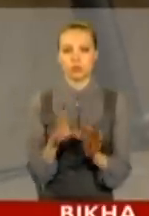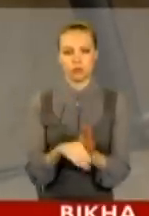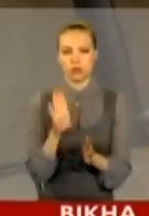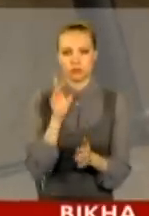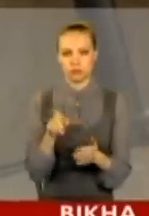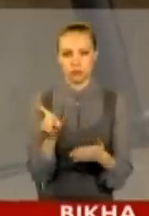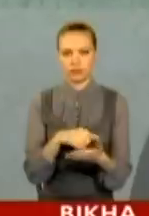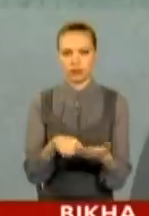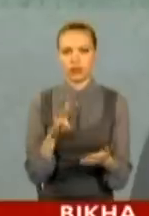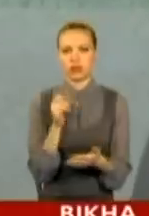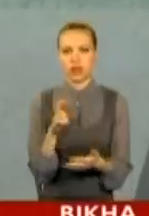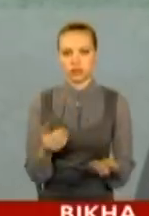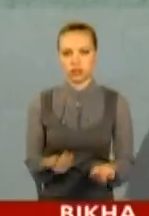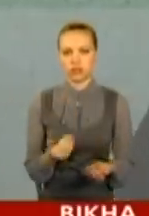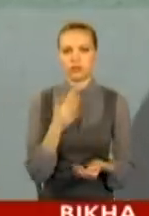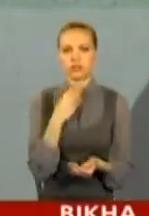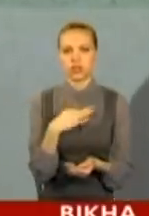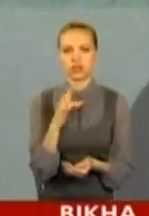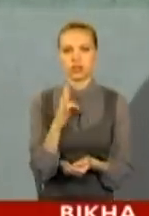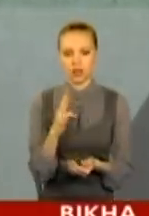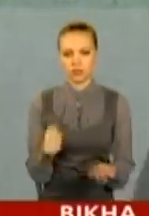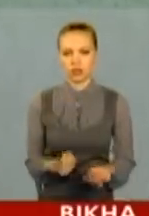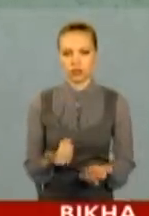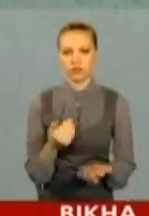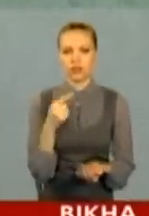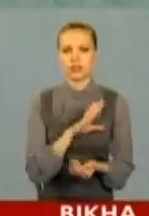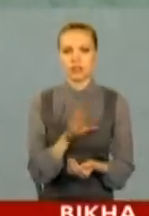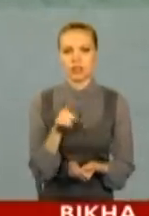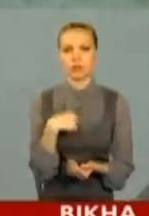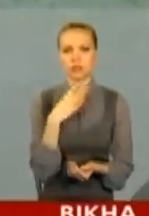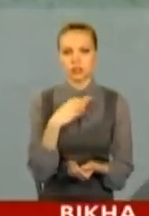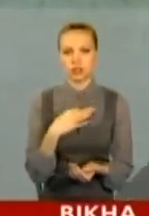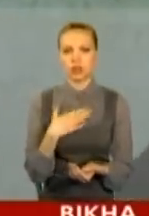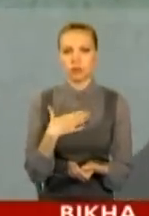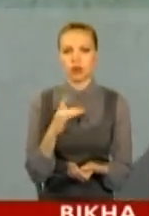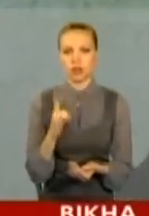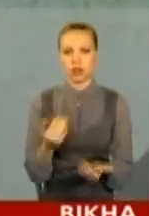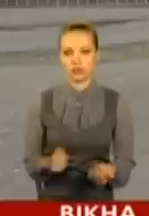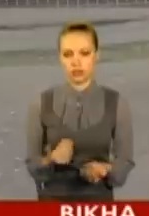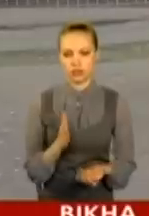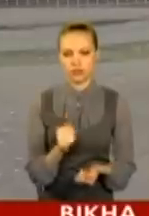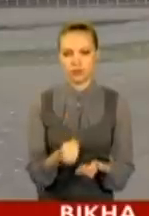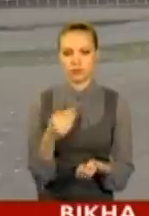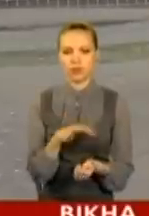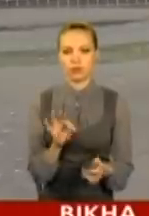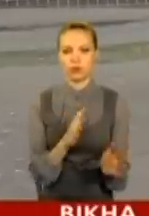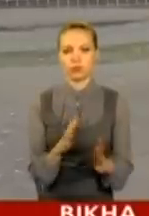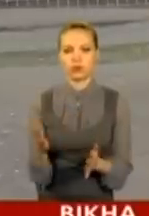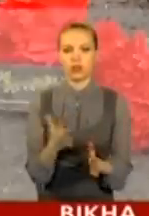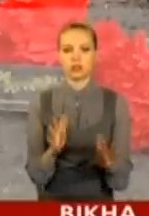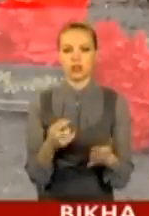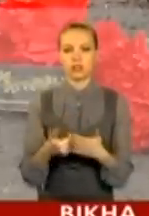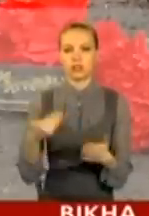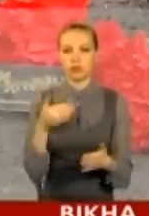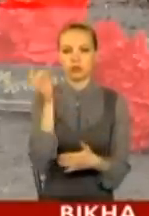Скажи, моя Настя жива. Скажи, моя Настя жива. Я тобі скажу, моя Настя жива. Про події, що сталися